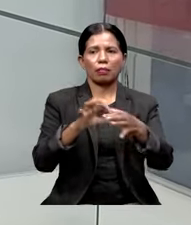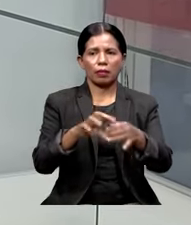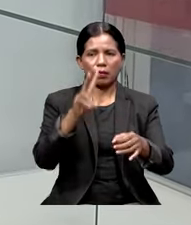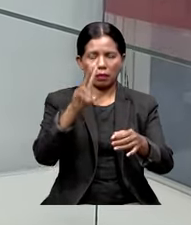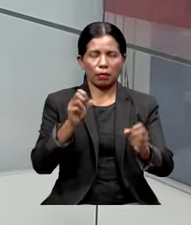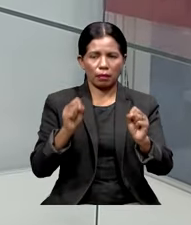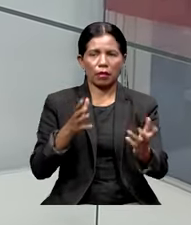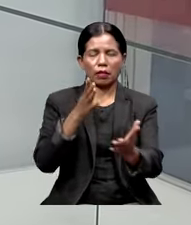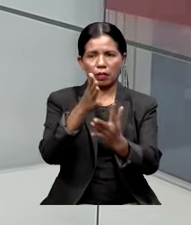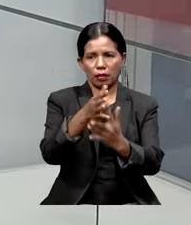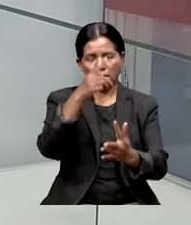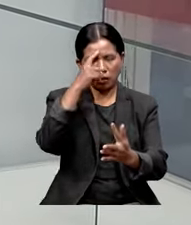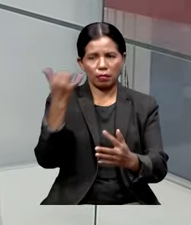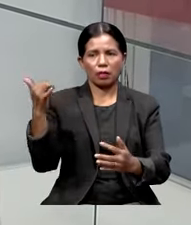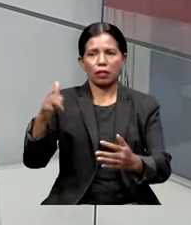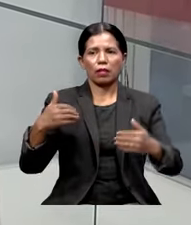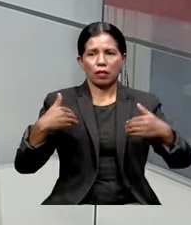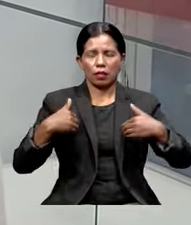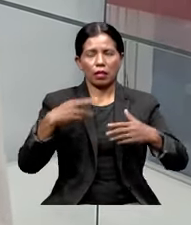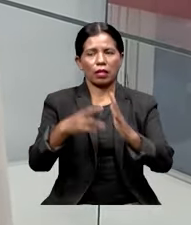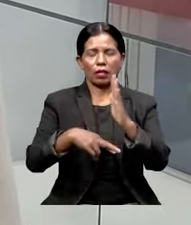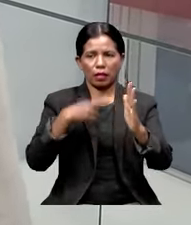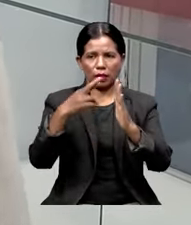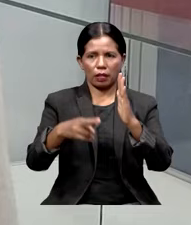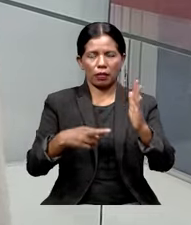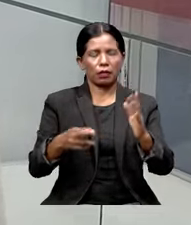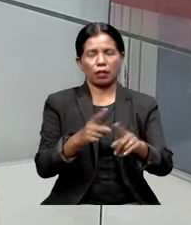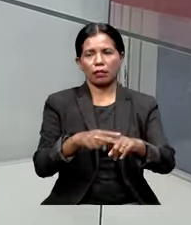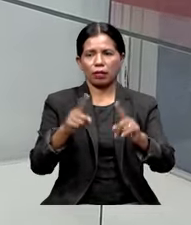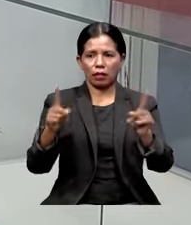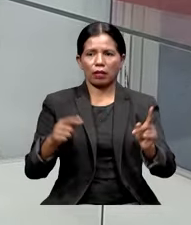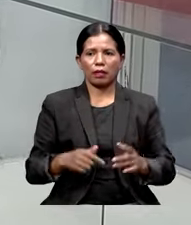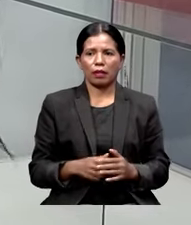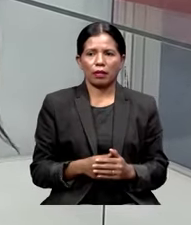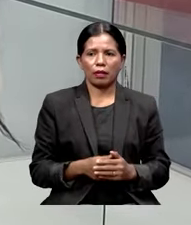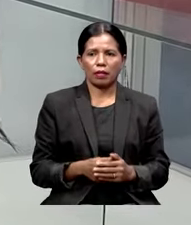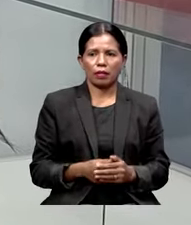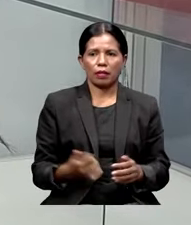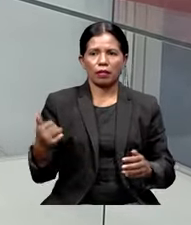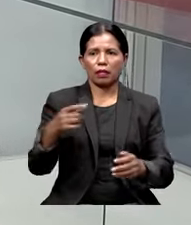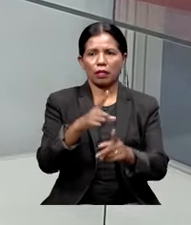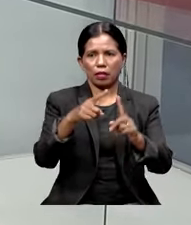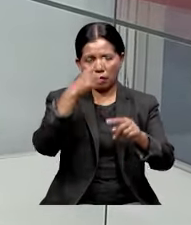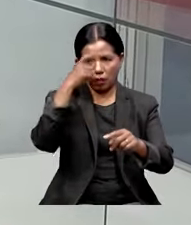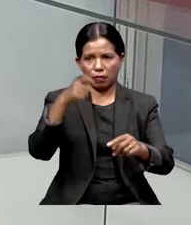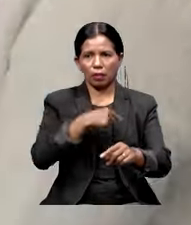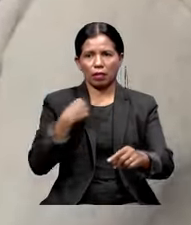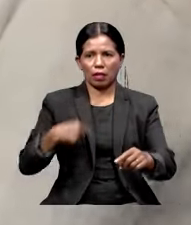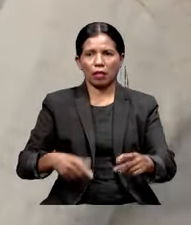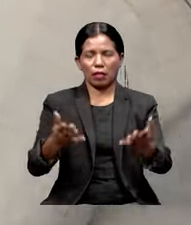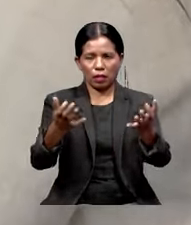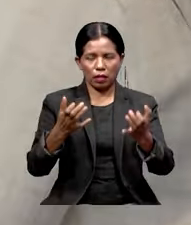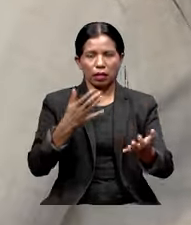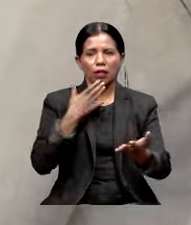Bela Tama, também se da ia requisito se a nebe em selo. Se da também China mais com a Hakar Hemulet